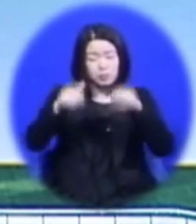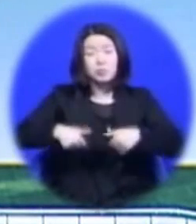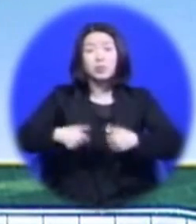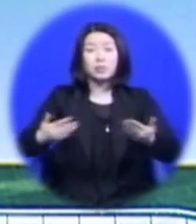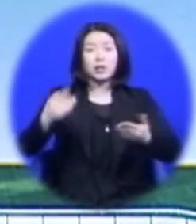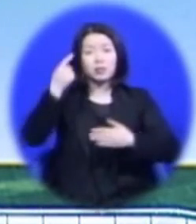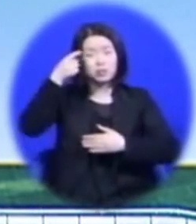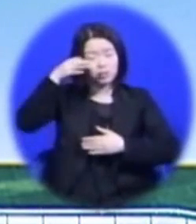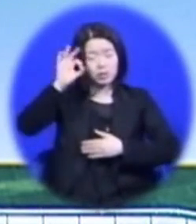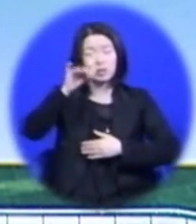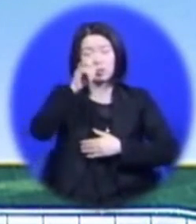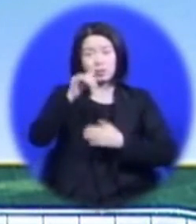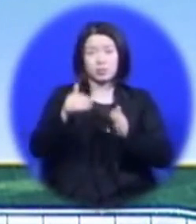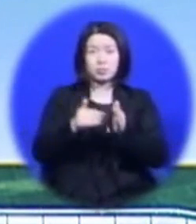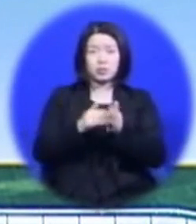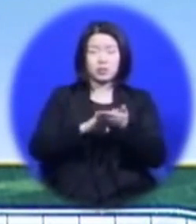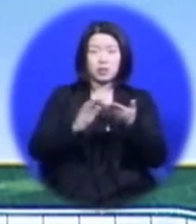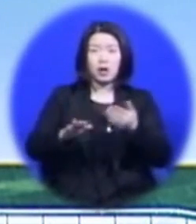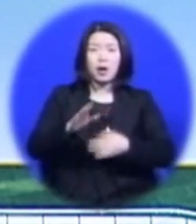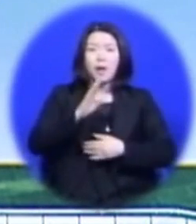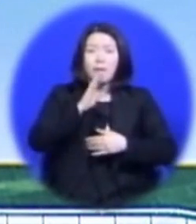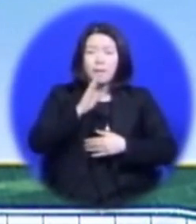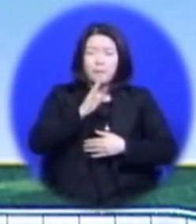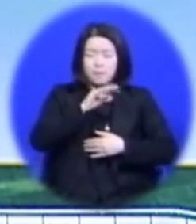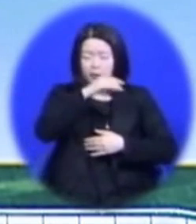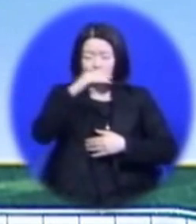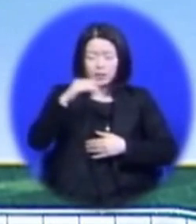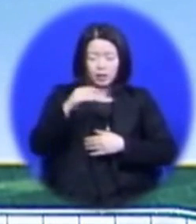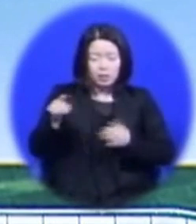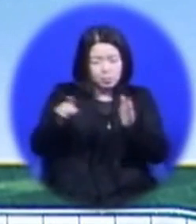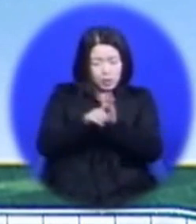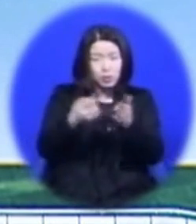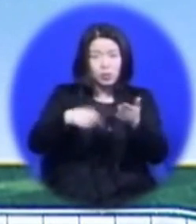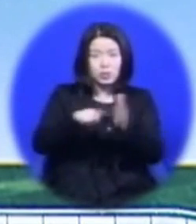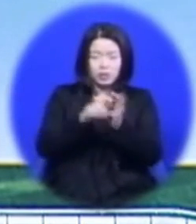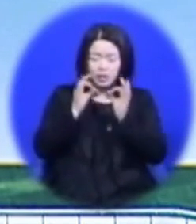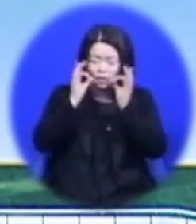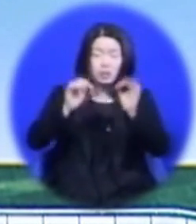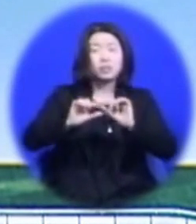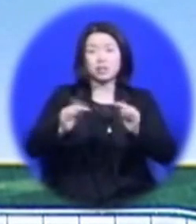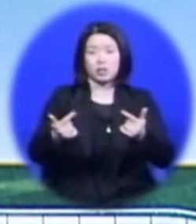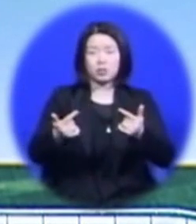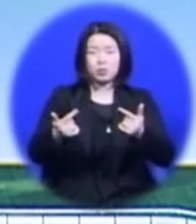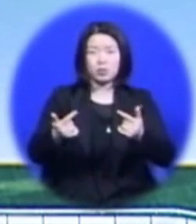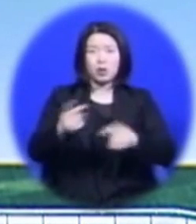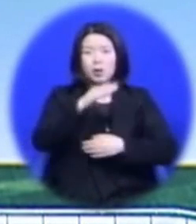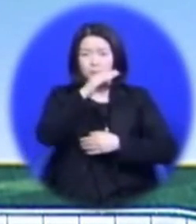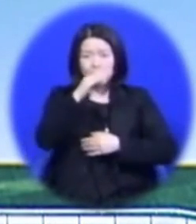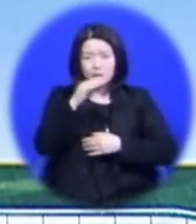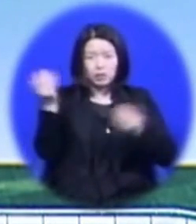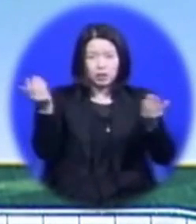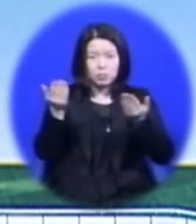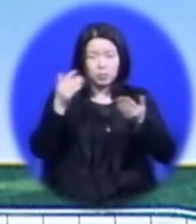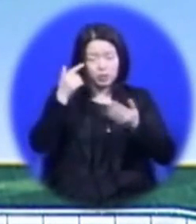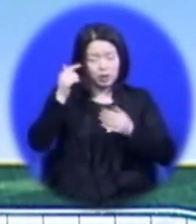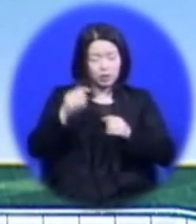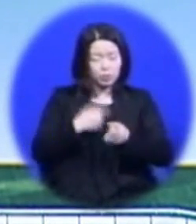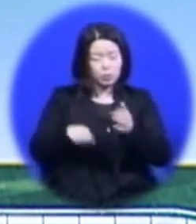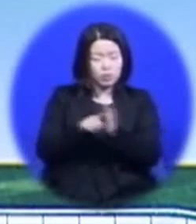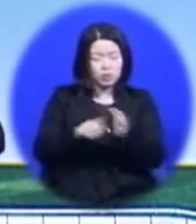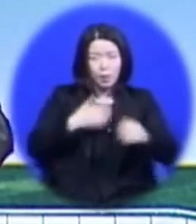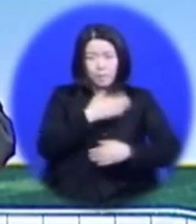깨달았다. 바로 믿어보려고 애쓸 것이 아니구나. 제대로 사역하려고 몸부림칠 필요가 없구나.